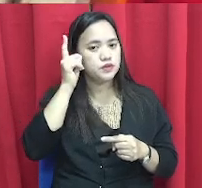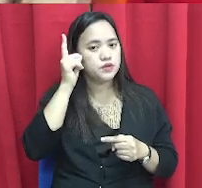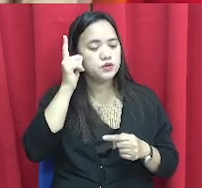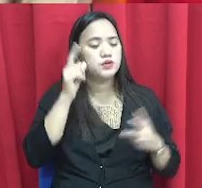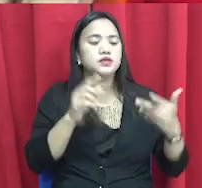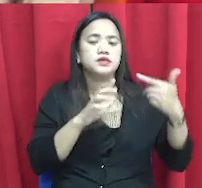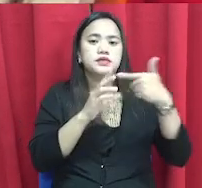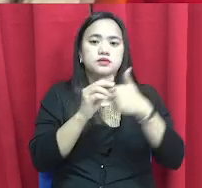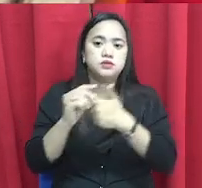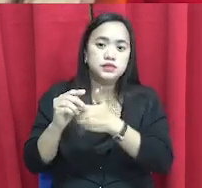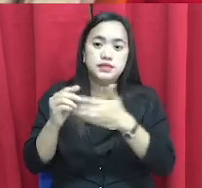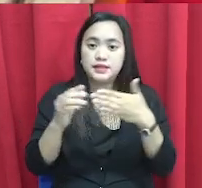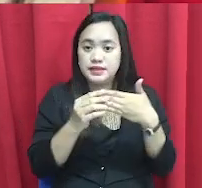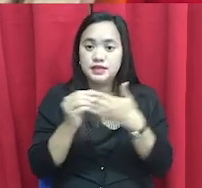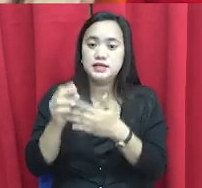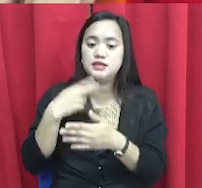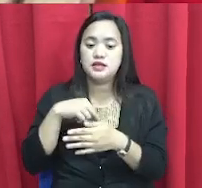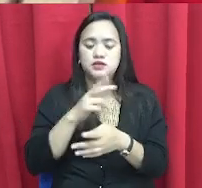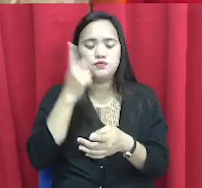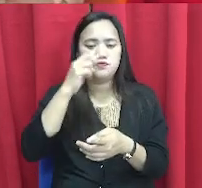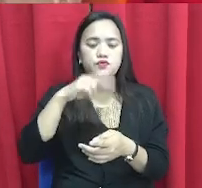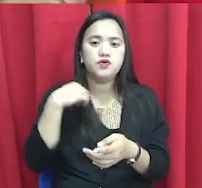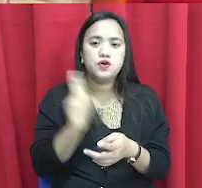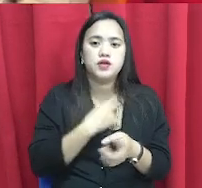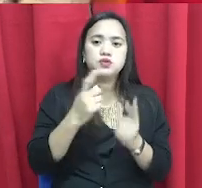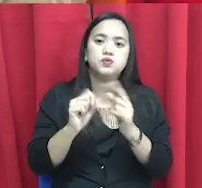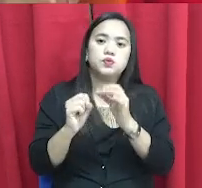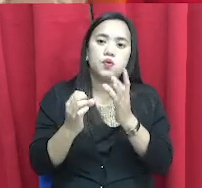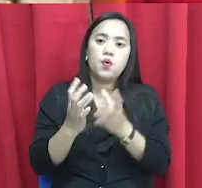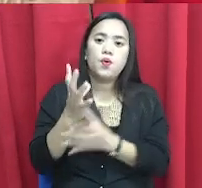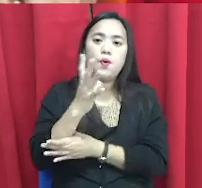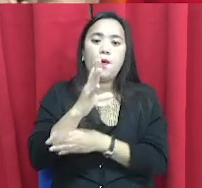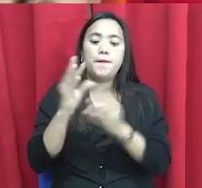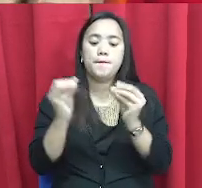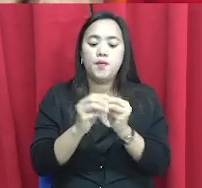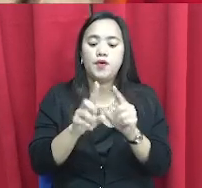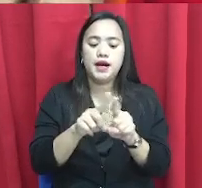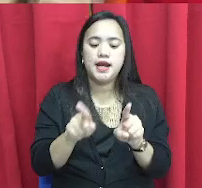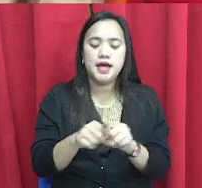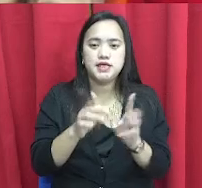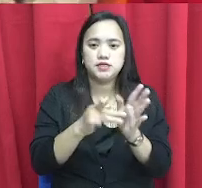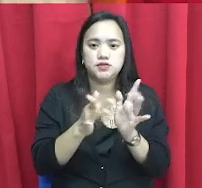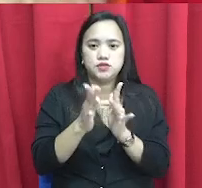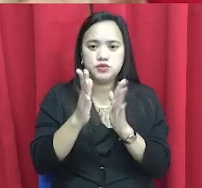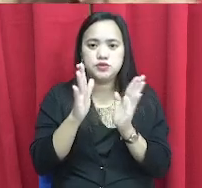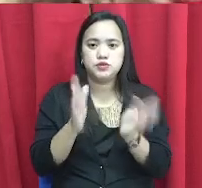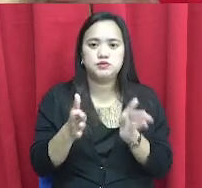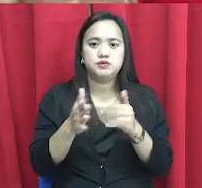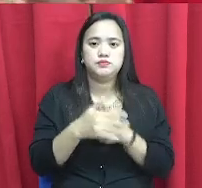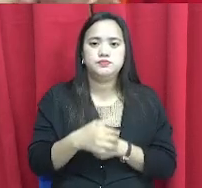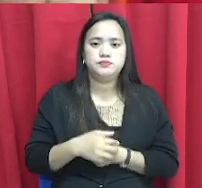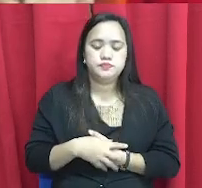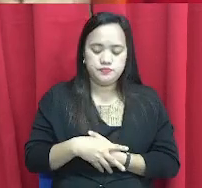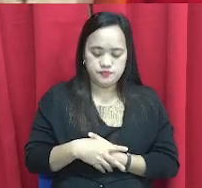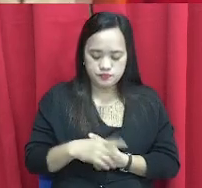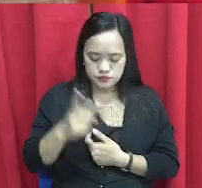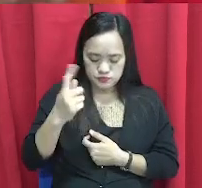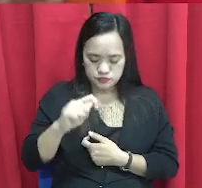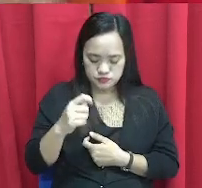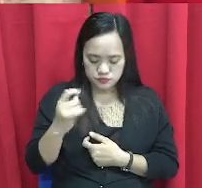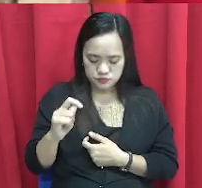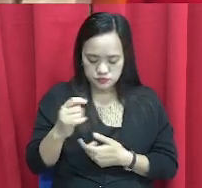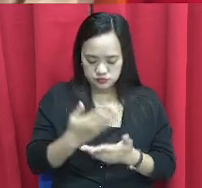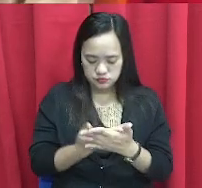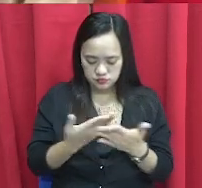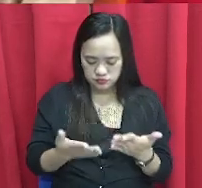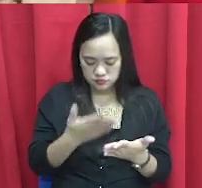Diyos kaya yan pong napakahalaga po diyan na dito maging sa dito sa programang ito in absence of the main host po natin dito na